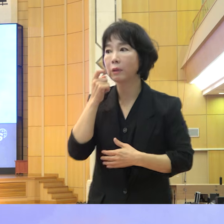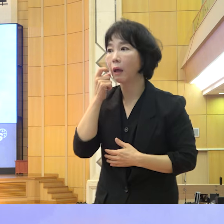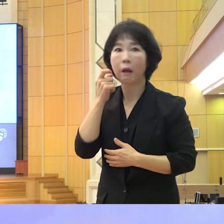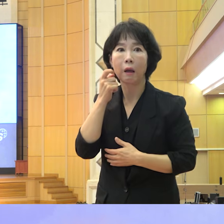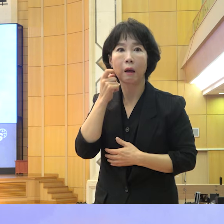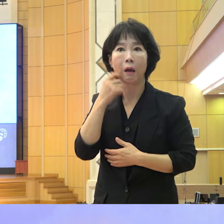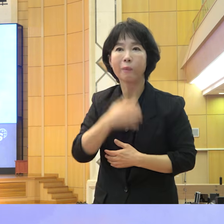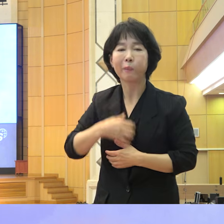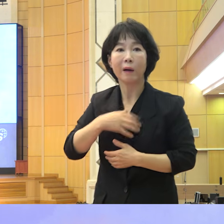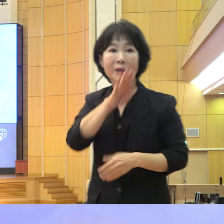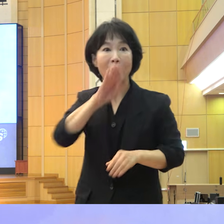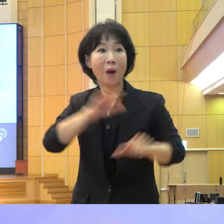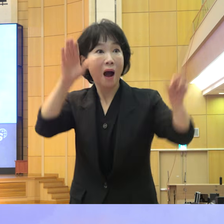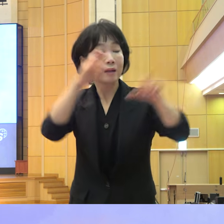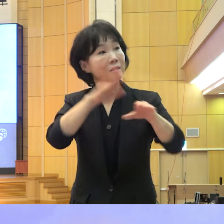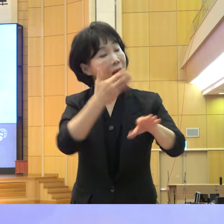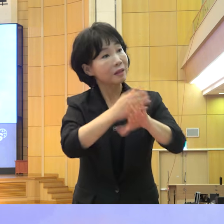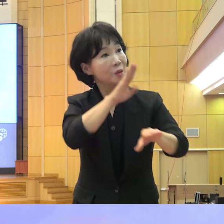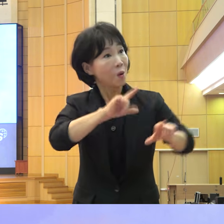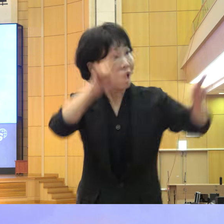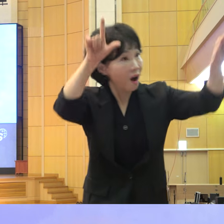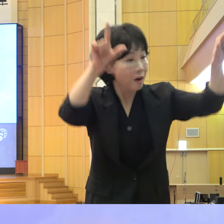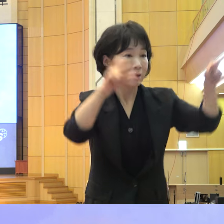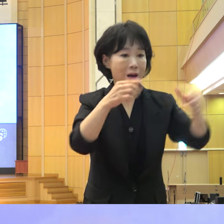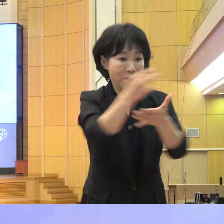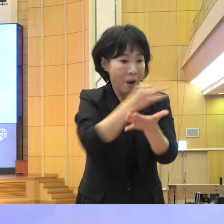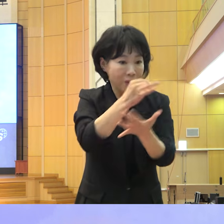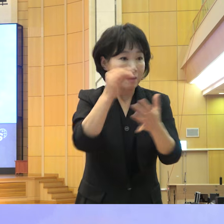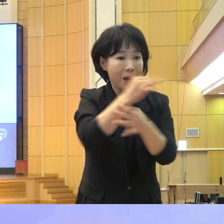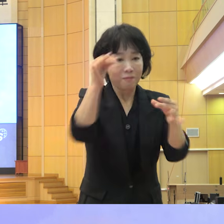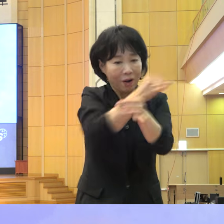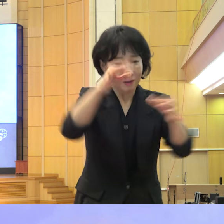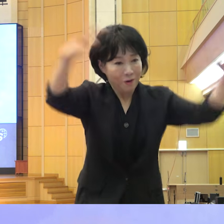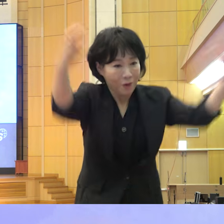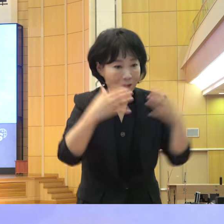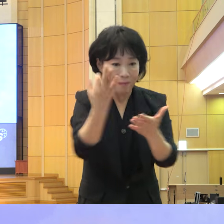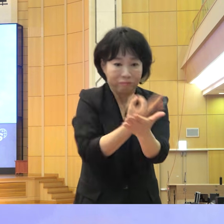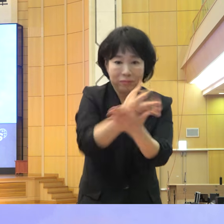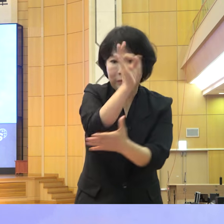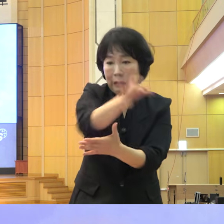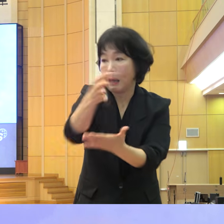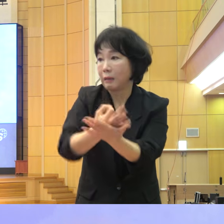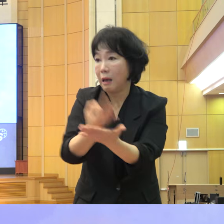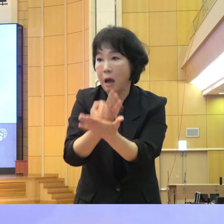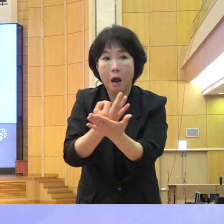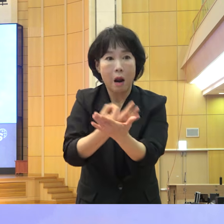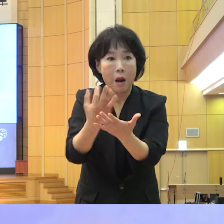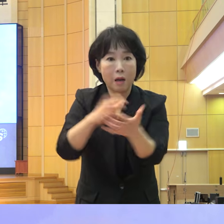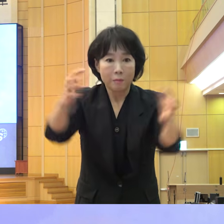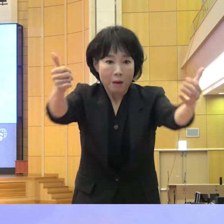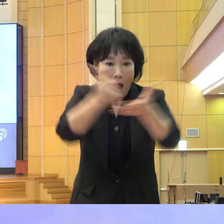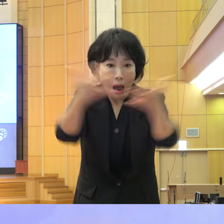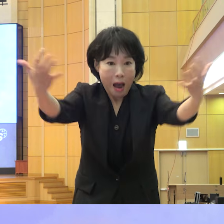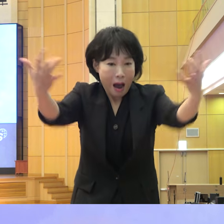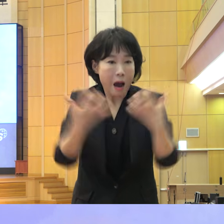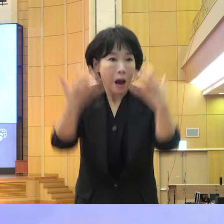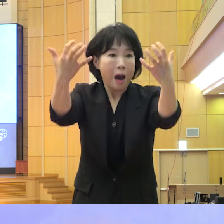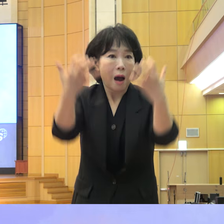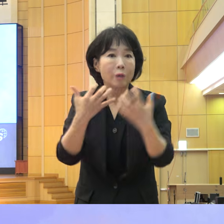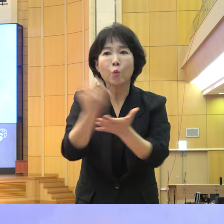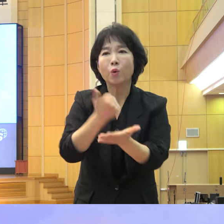일반 사람들은 일요일날 막 백화점에 와서 막 쇼핑하고 이런 사람이 너무 많으니까